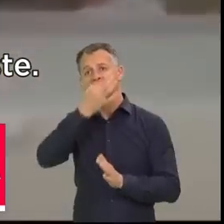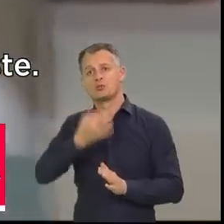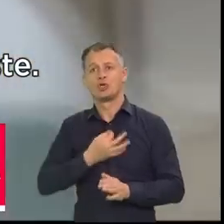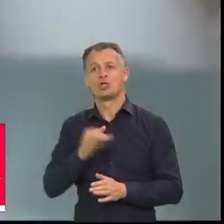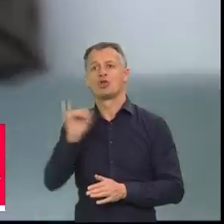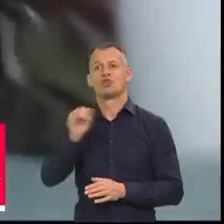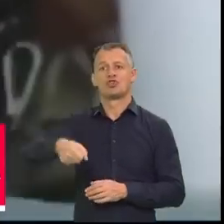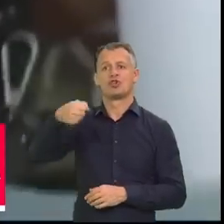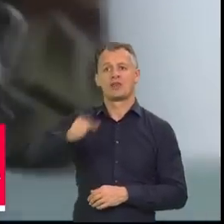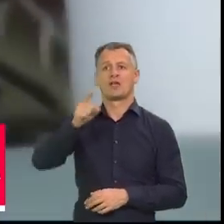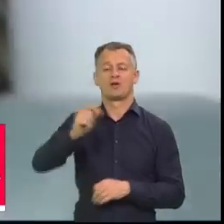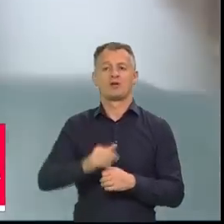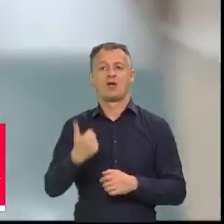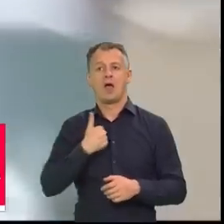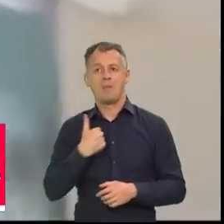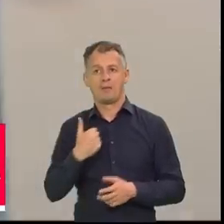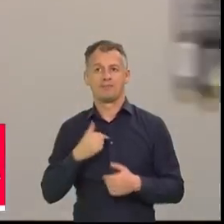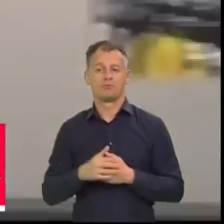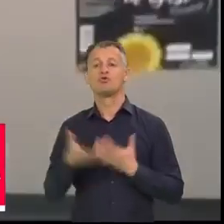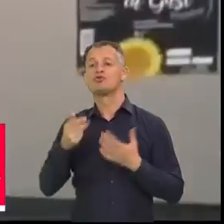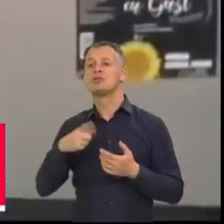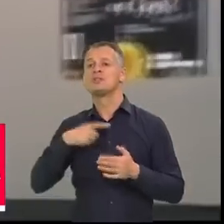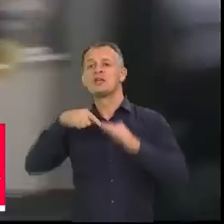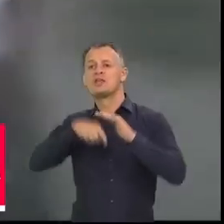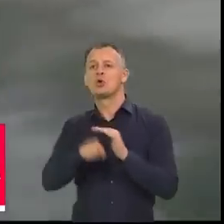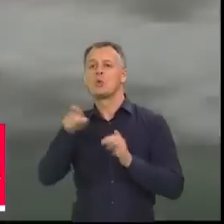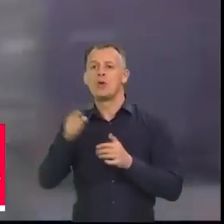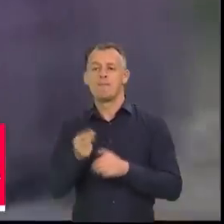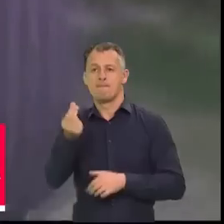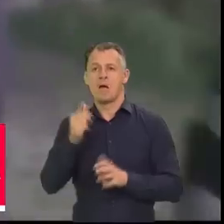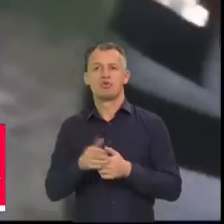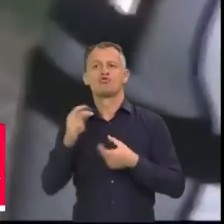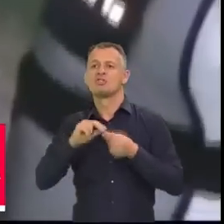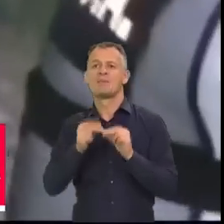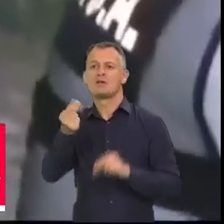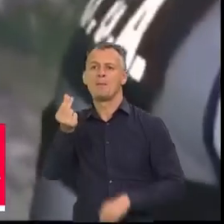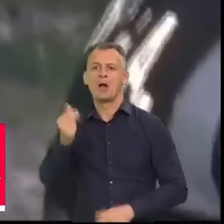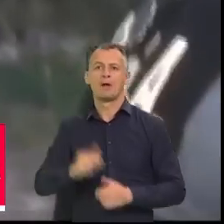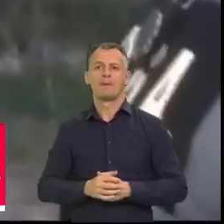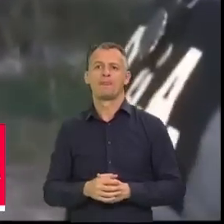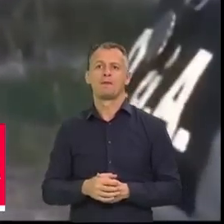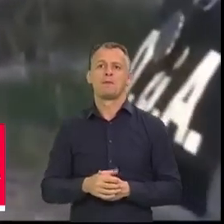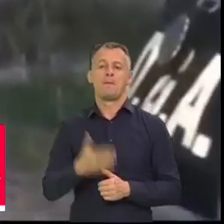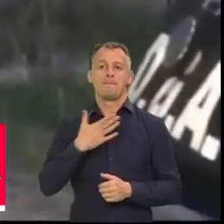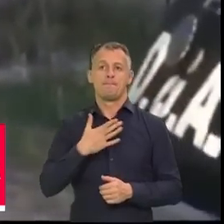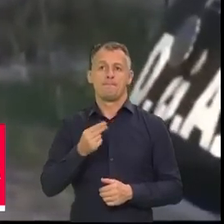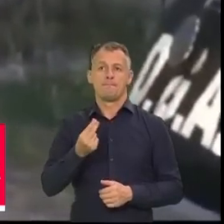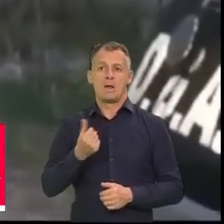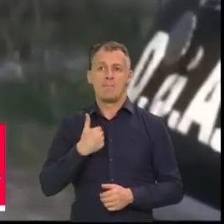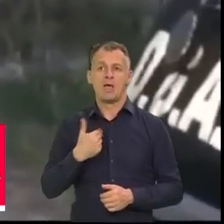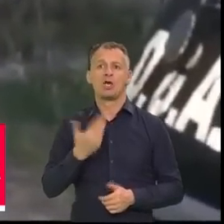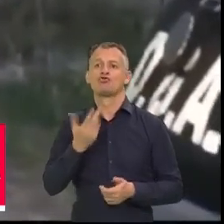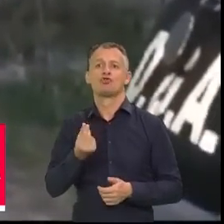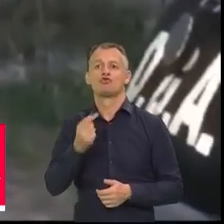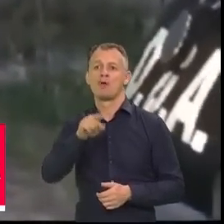este. A mea. Și ce se află în ea? Bani. Și ce reprezintă acea sumă? Banii mei. Sunt banii dumneavoastră?